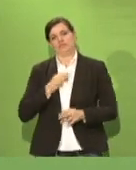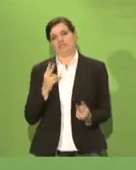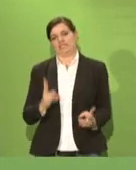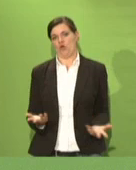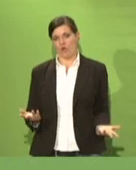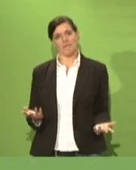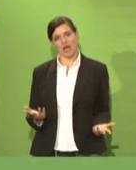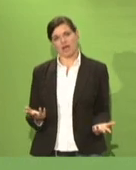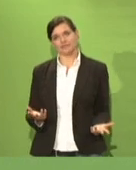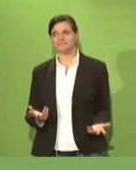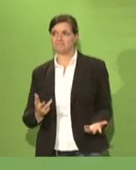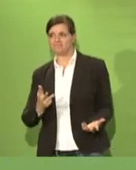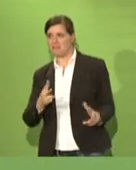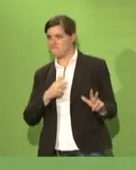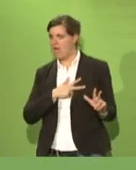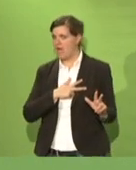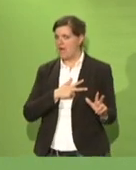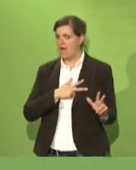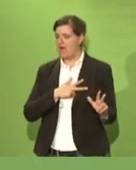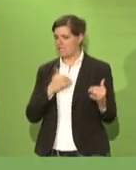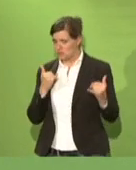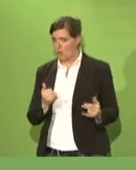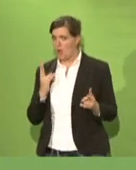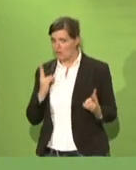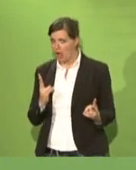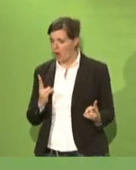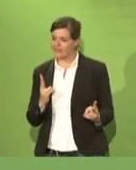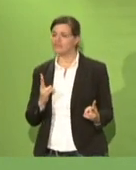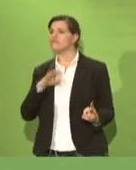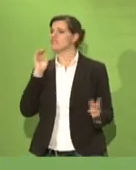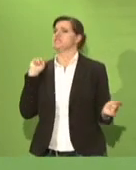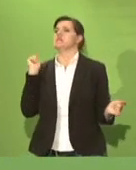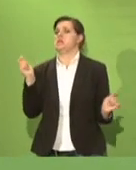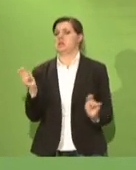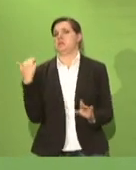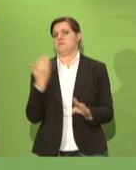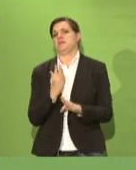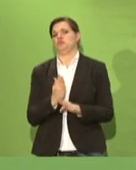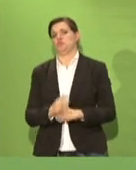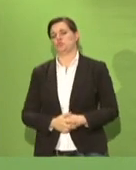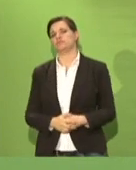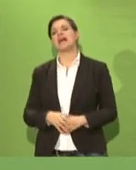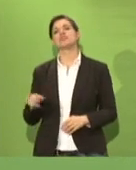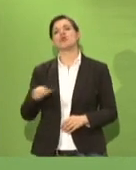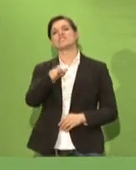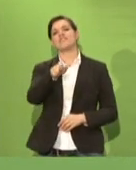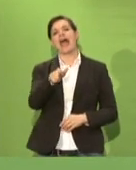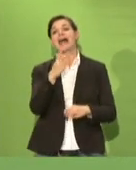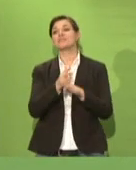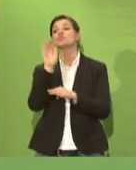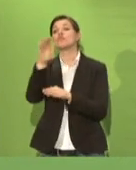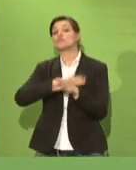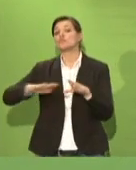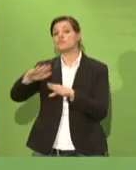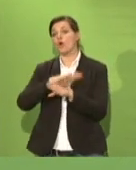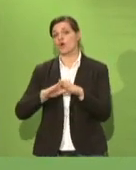wirklich mit der Wirklichkeit überein. Da hat sich schon sehr, sehr viel verändert. Wir haben in Nordrhein-Westfalen eine Zukunftsbranche